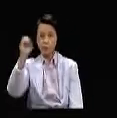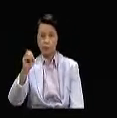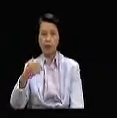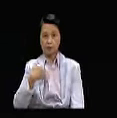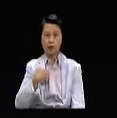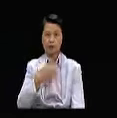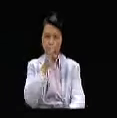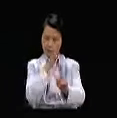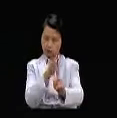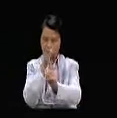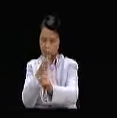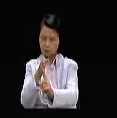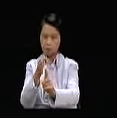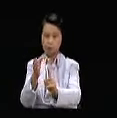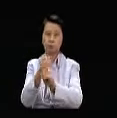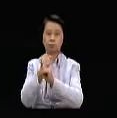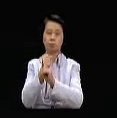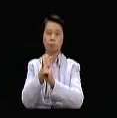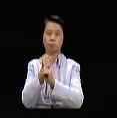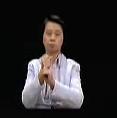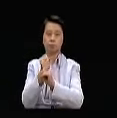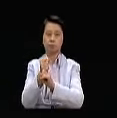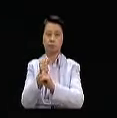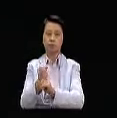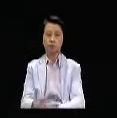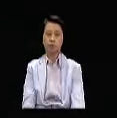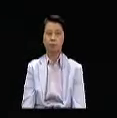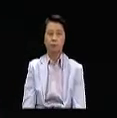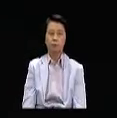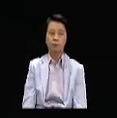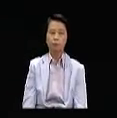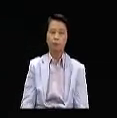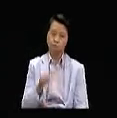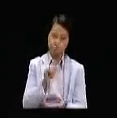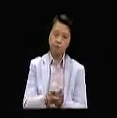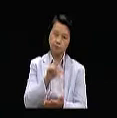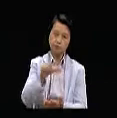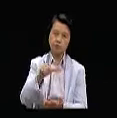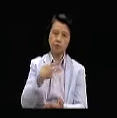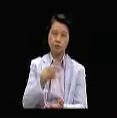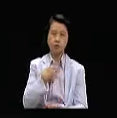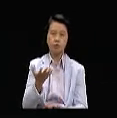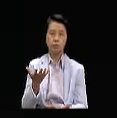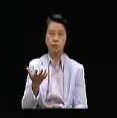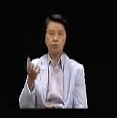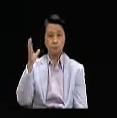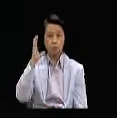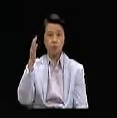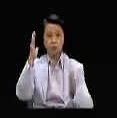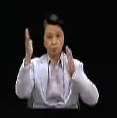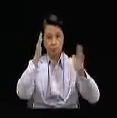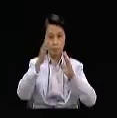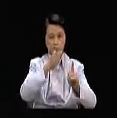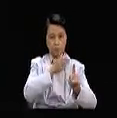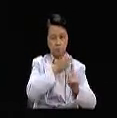tagged untuk pencapaian itu enggak jadi itulah yang kita mendengar negara kita